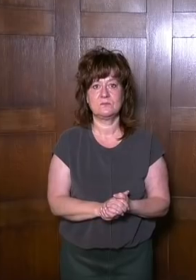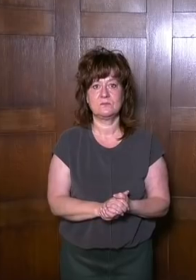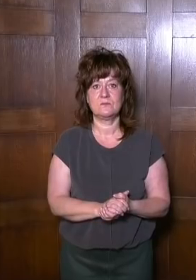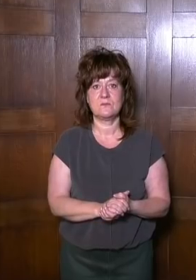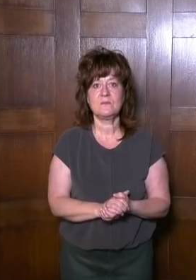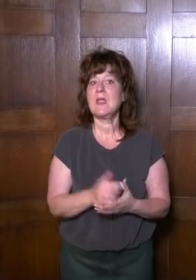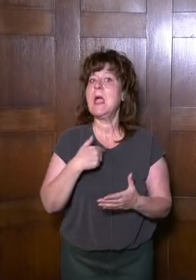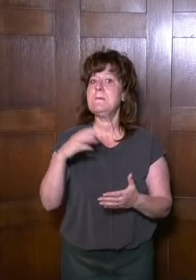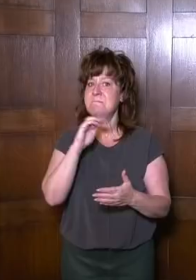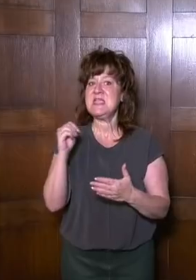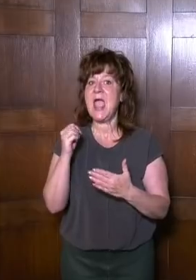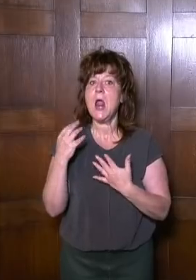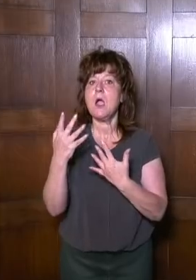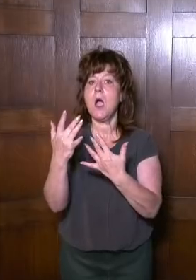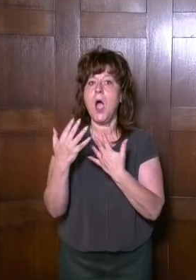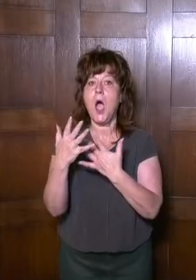Ich bin Michael Grasemann.